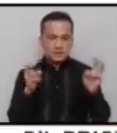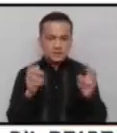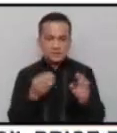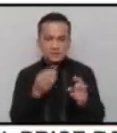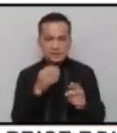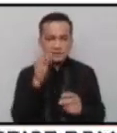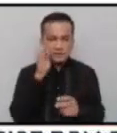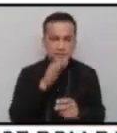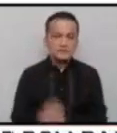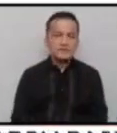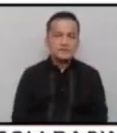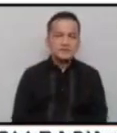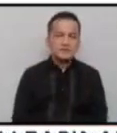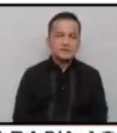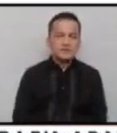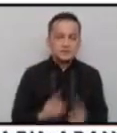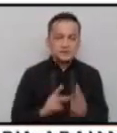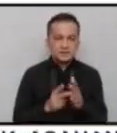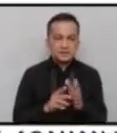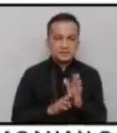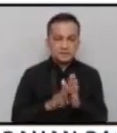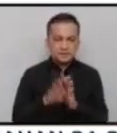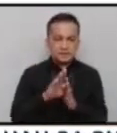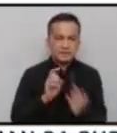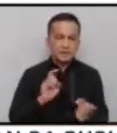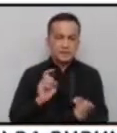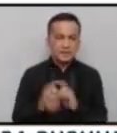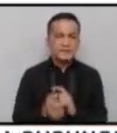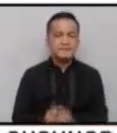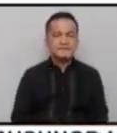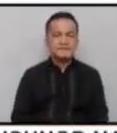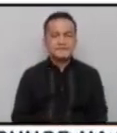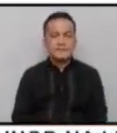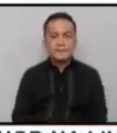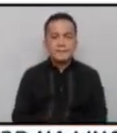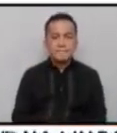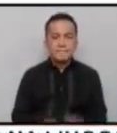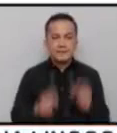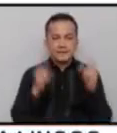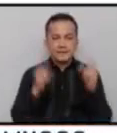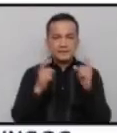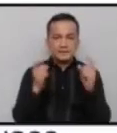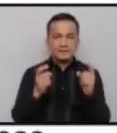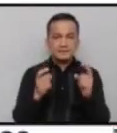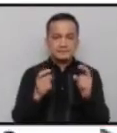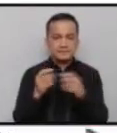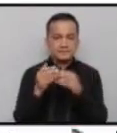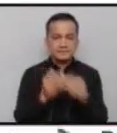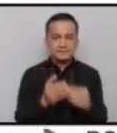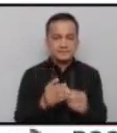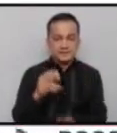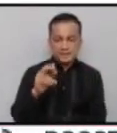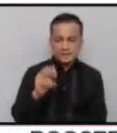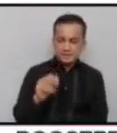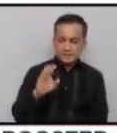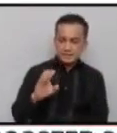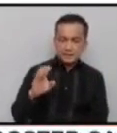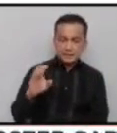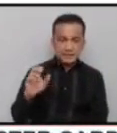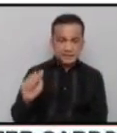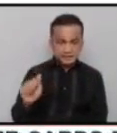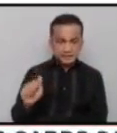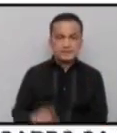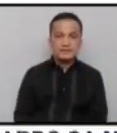Pilipino, susi sa pag-unlad at pagbabago. Ang selebrasyong ito ay pinangungunahan ng National Commission for Culture and the